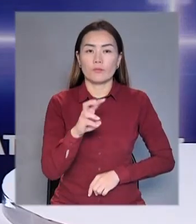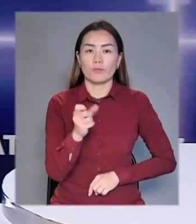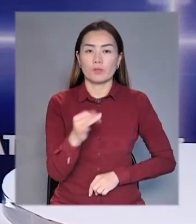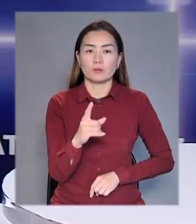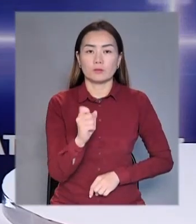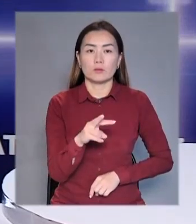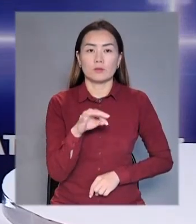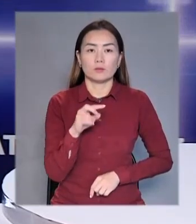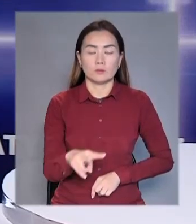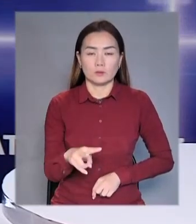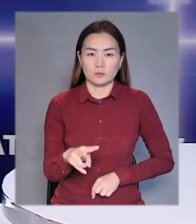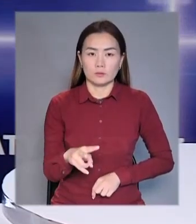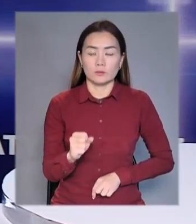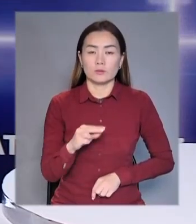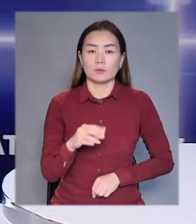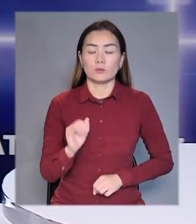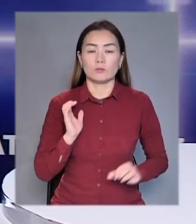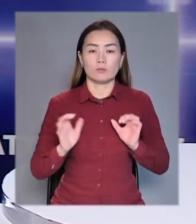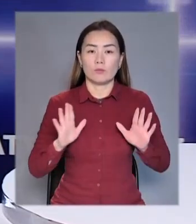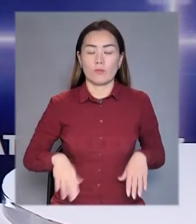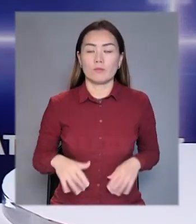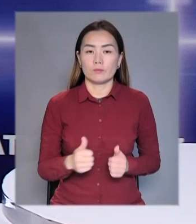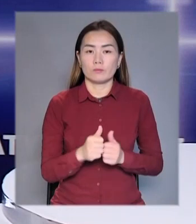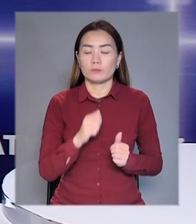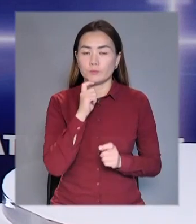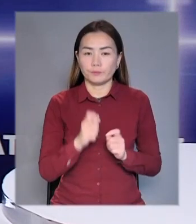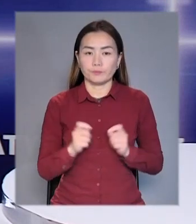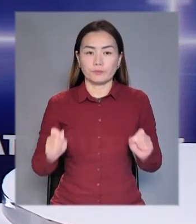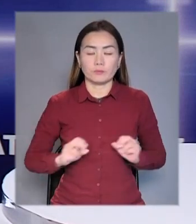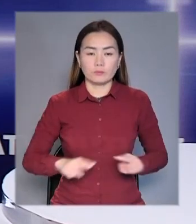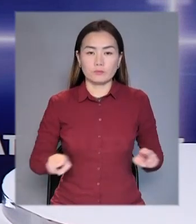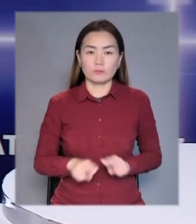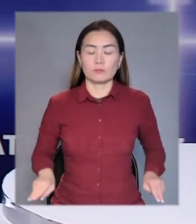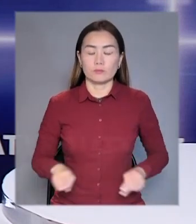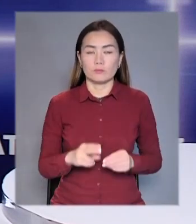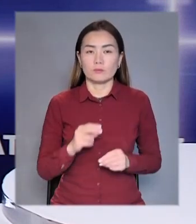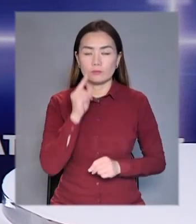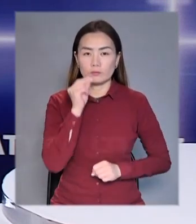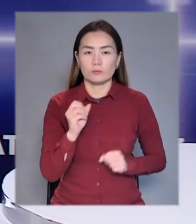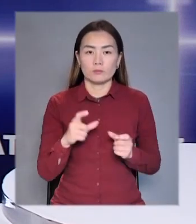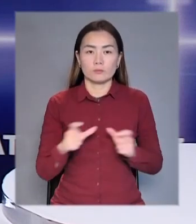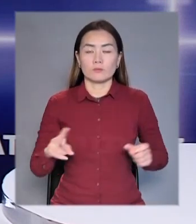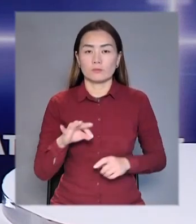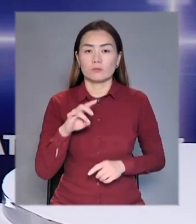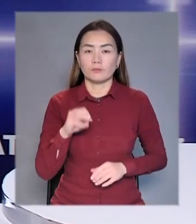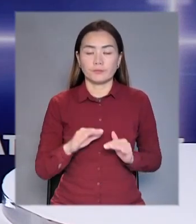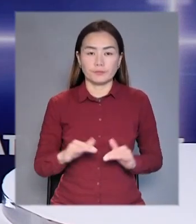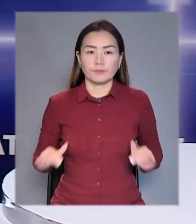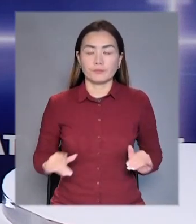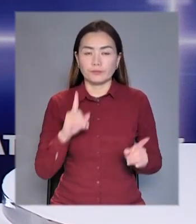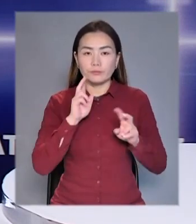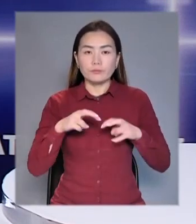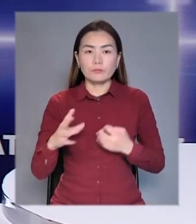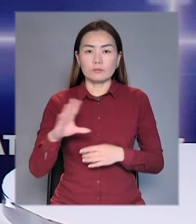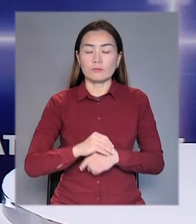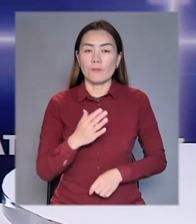25 мамыр Халил Досмухамедов атындағы Атырау университеті жанынан ашылған ұстаздарынды ер балаларға арналған мектеп-интернаты түлектерінің